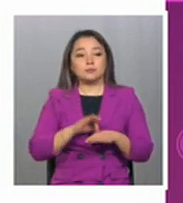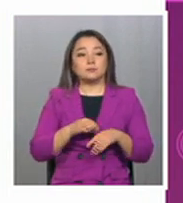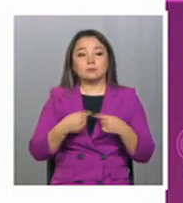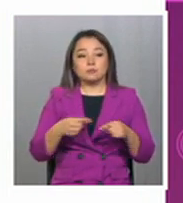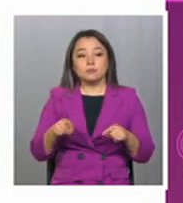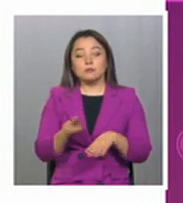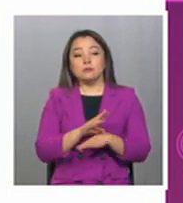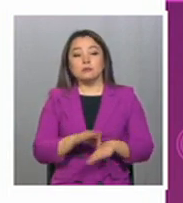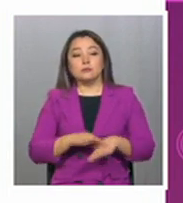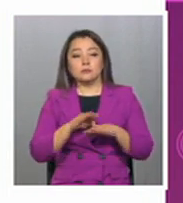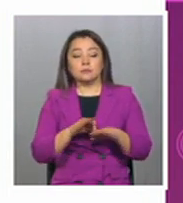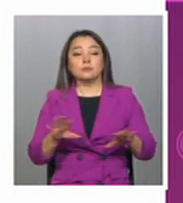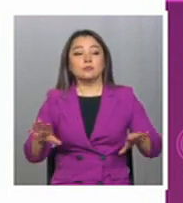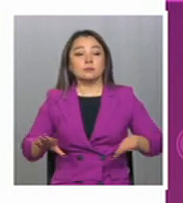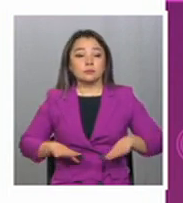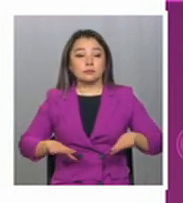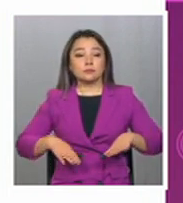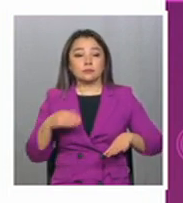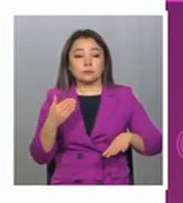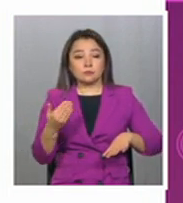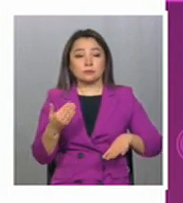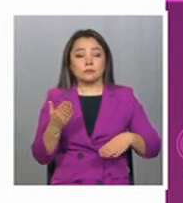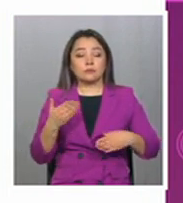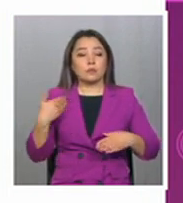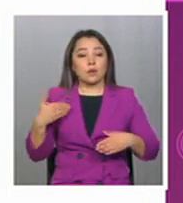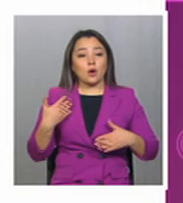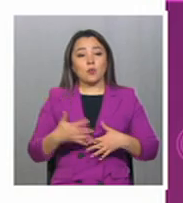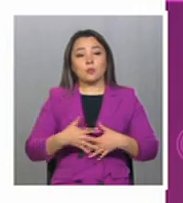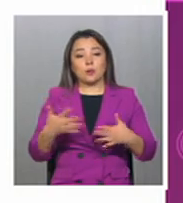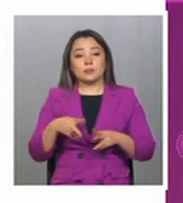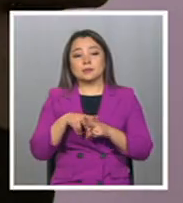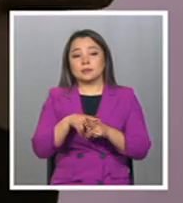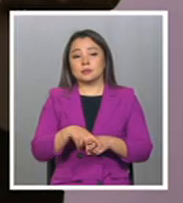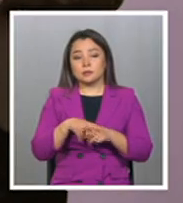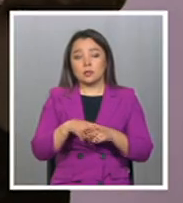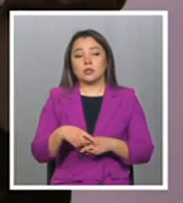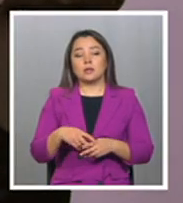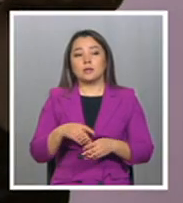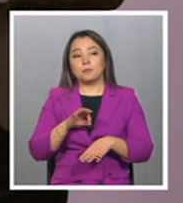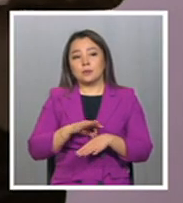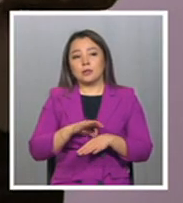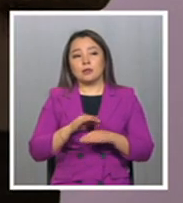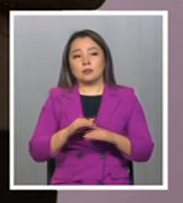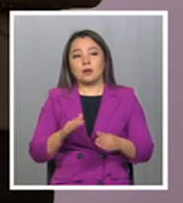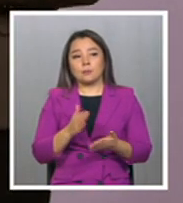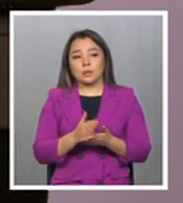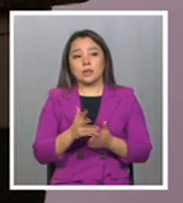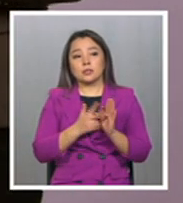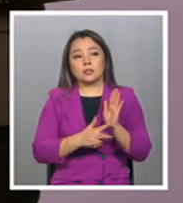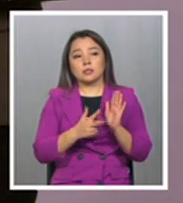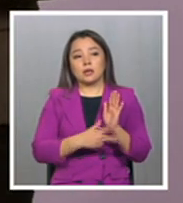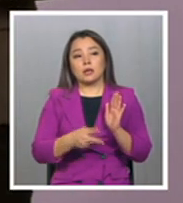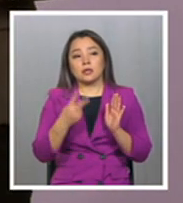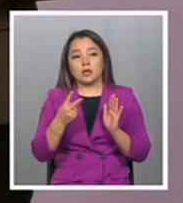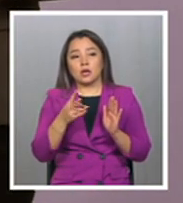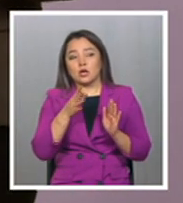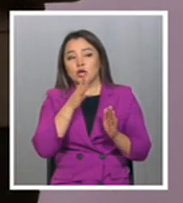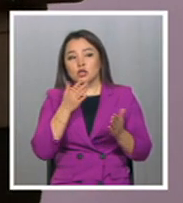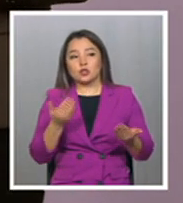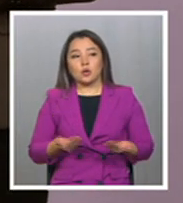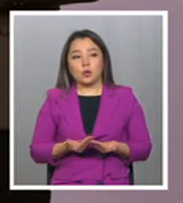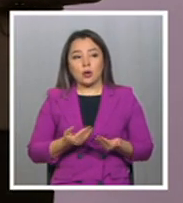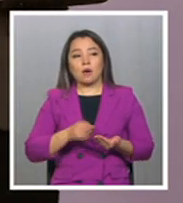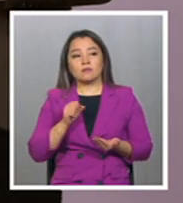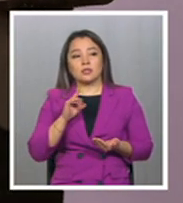барысында жылқының тигізер пайдасы өте зор екен. 82 жыл өмір сүрген австриялық жазушы